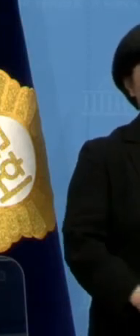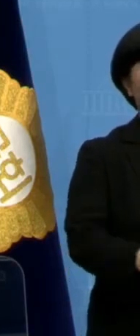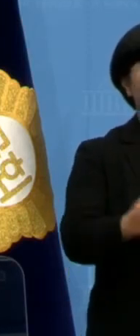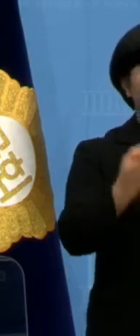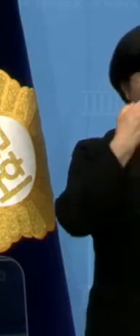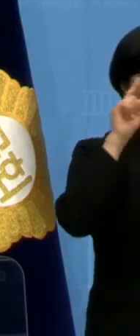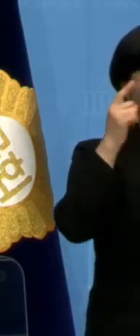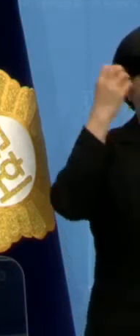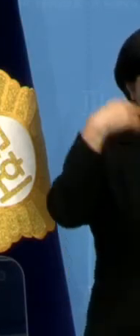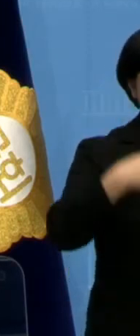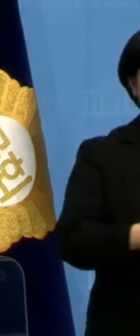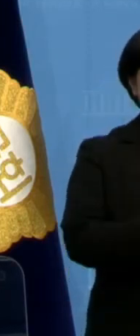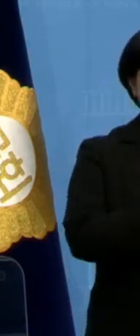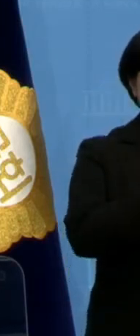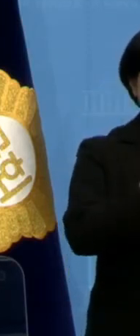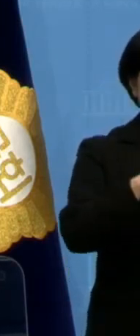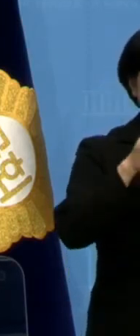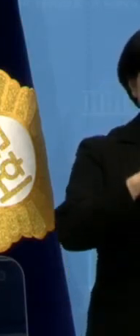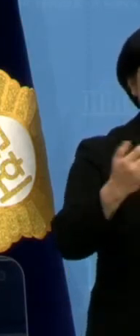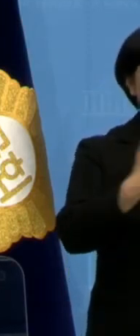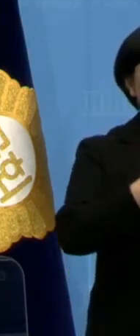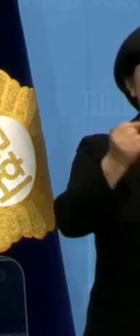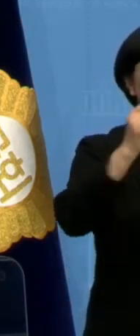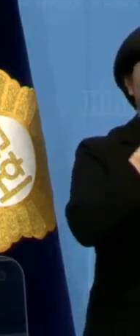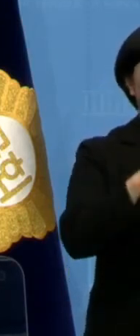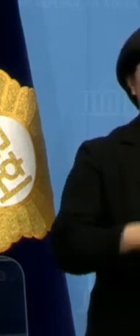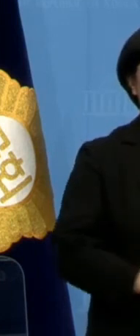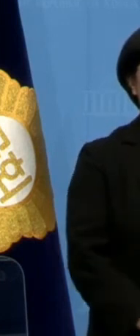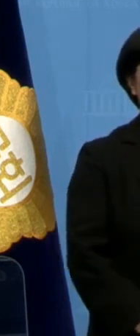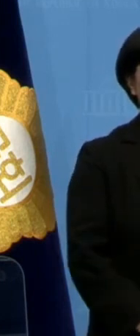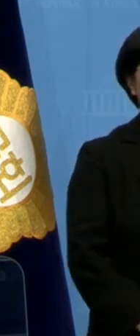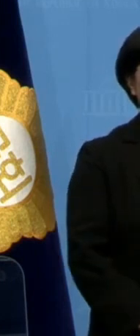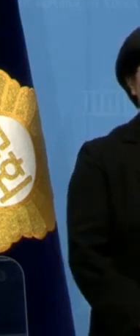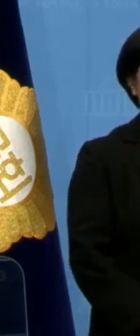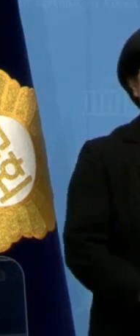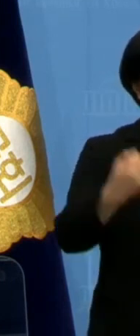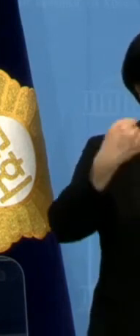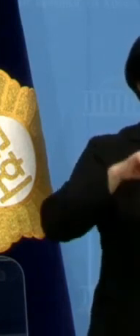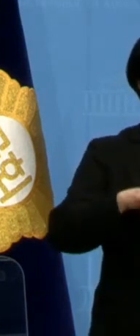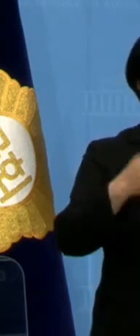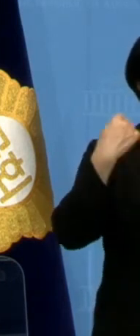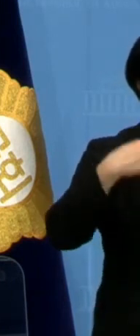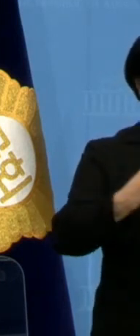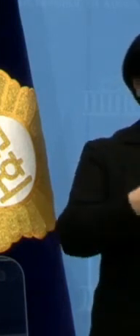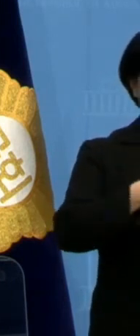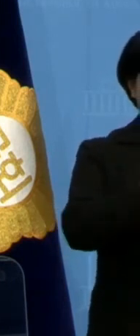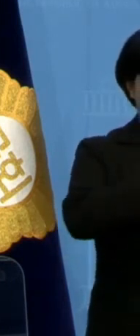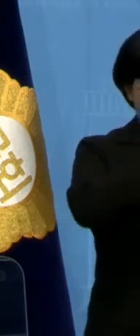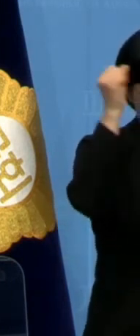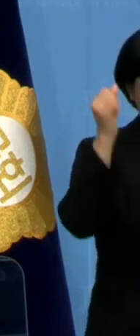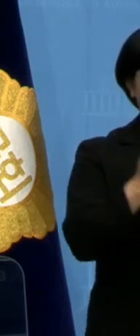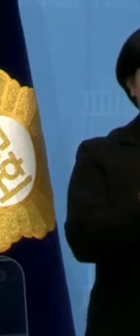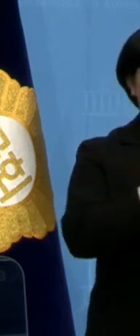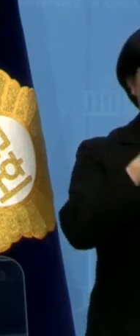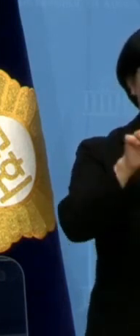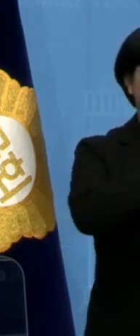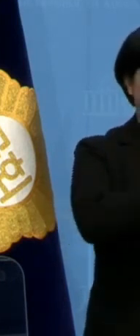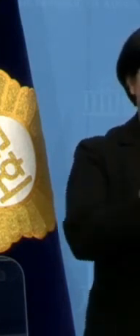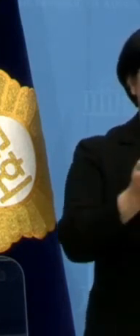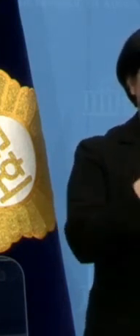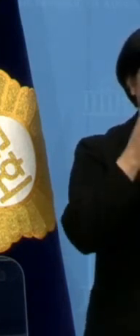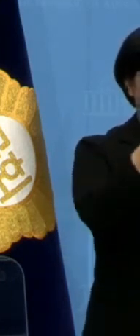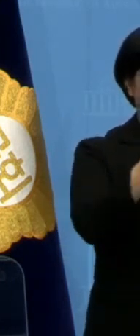통해 얻은 혜택을 여전히 누리겠다는 심보다. 조민은 얼마 전 의사 자격을 취득했을 뿐 아니라 전공의가